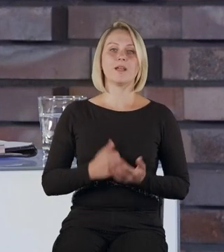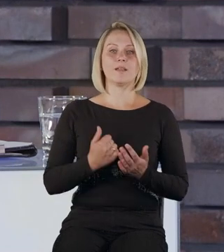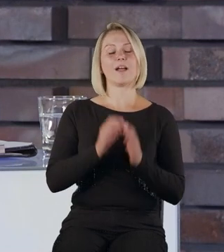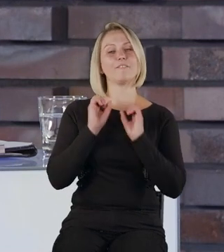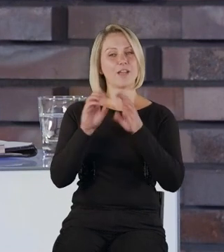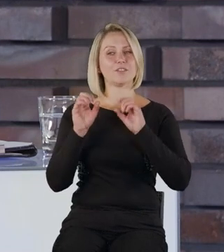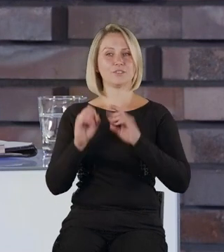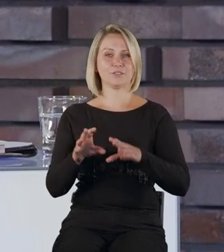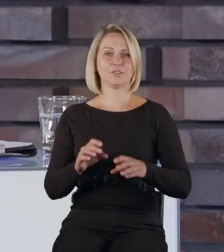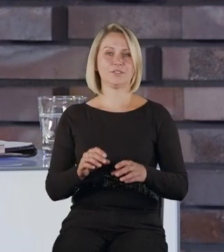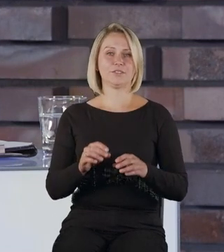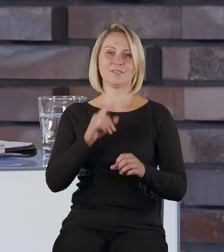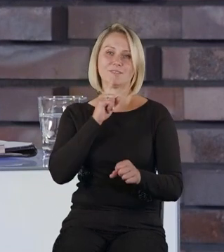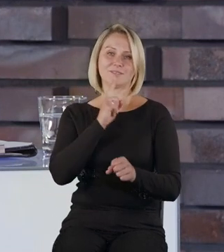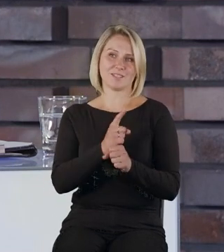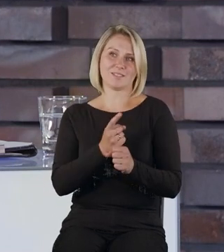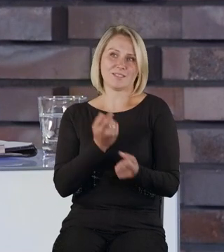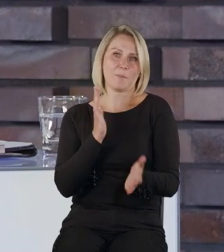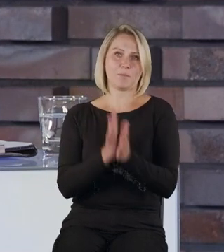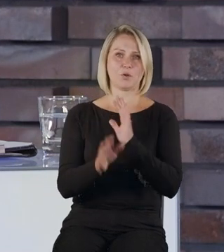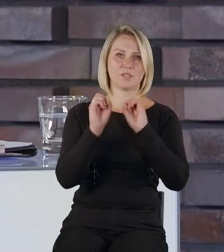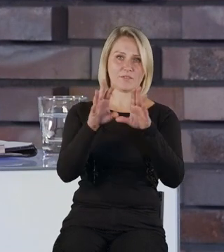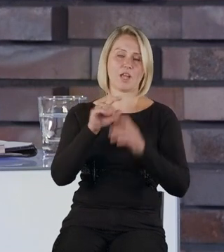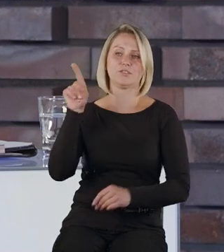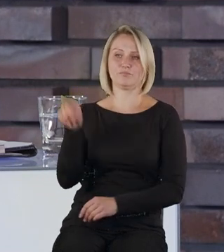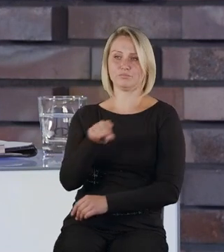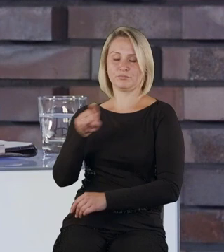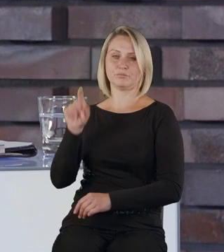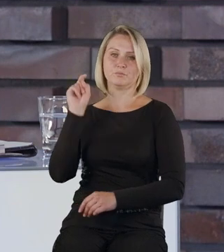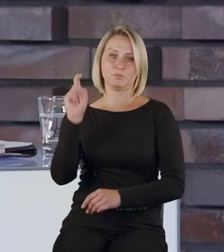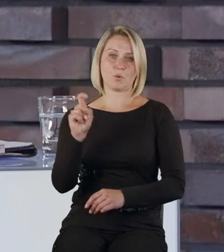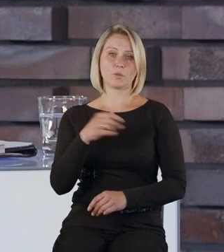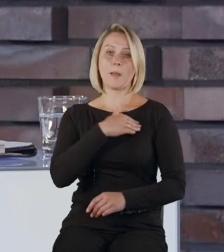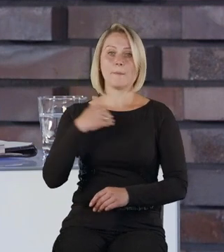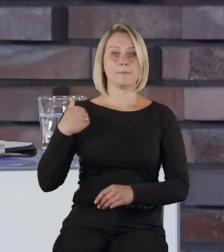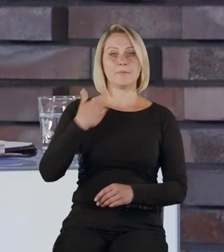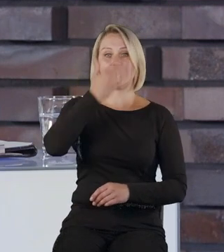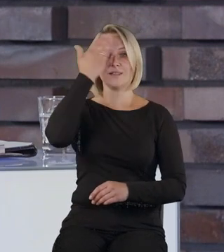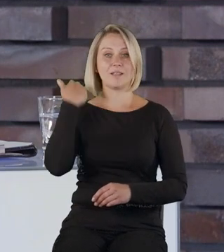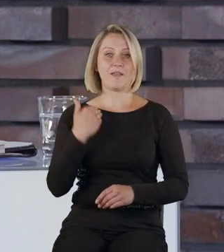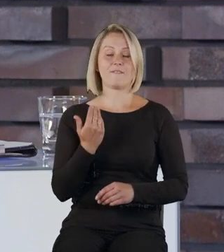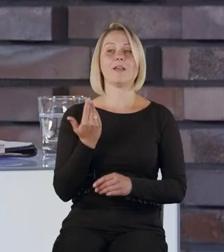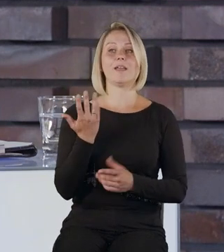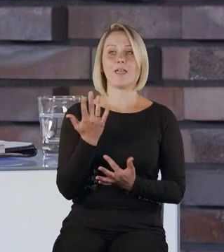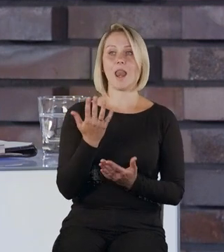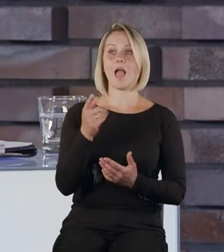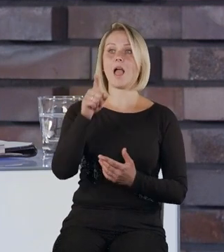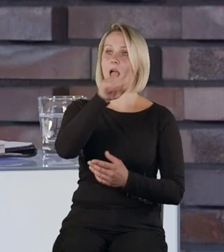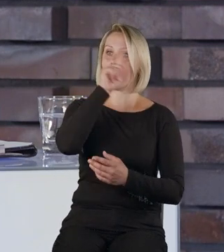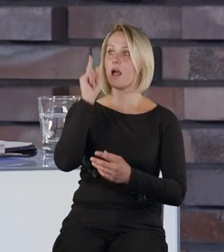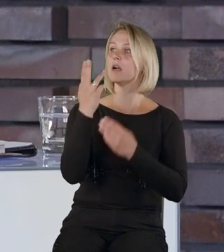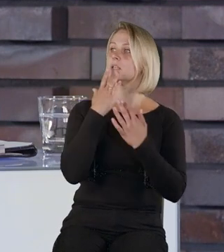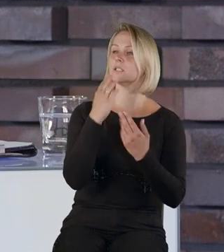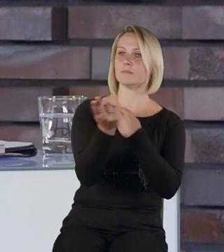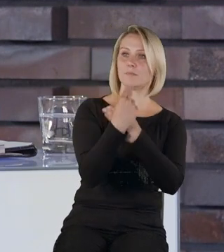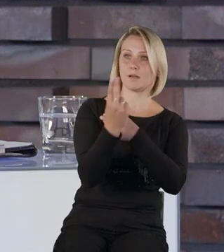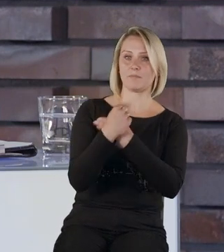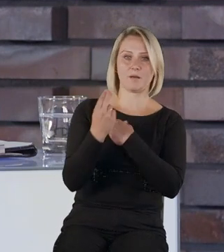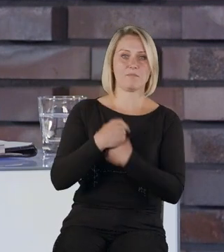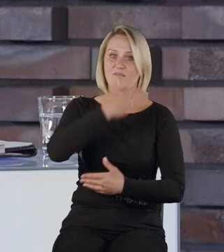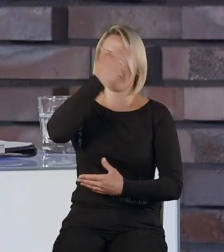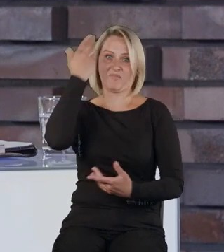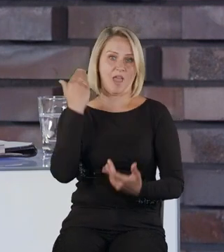wyjaśnienie tej decyzji jest bardzo proste. Nigdy nie wiemy tak naprawdę, ilu kandydatów zgłosi się w danym roku